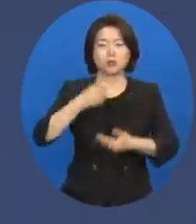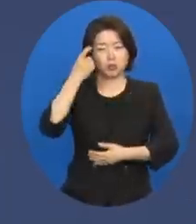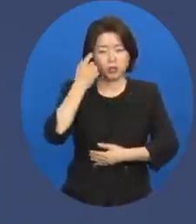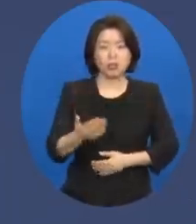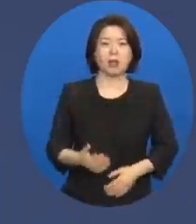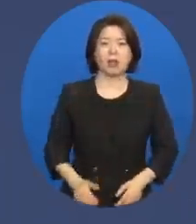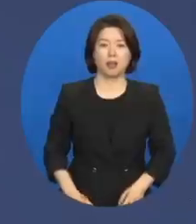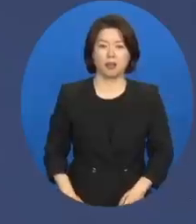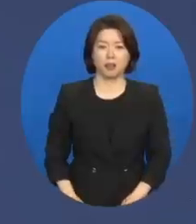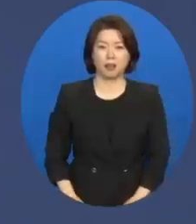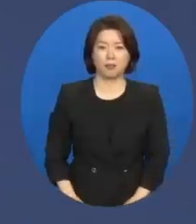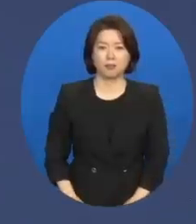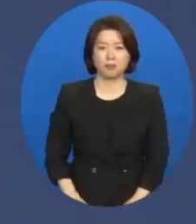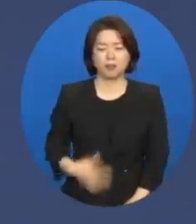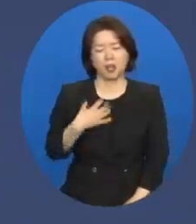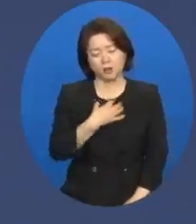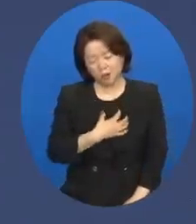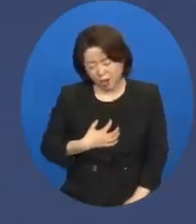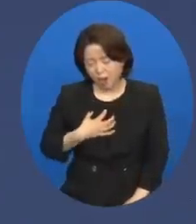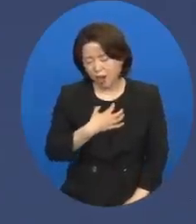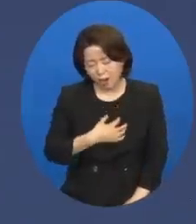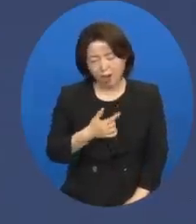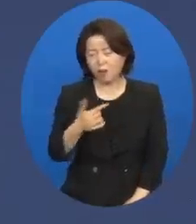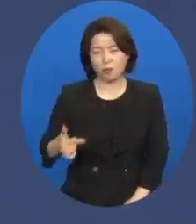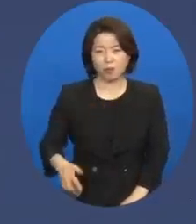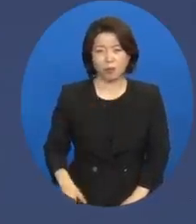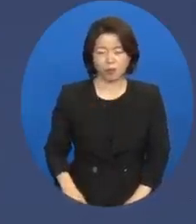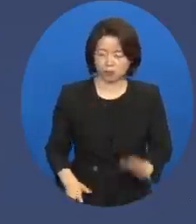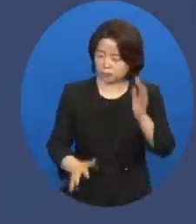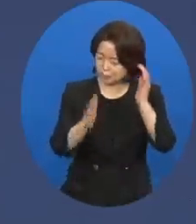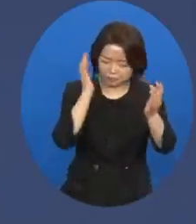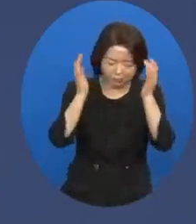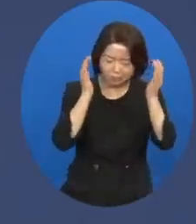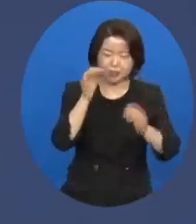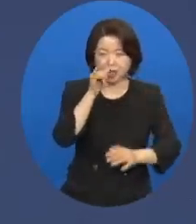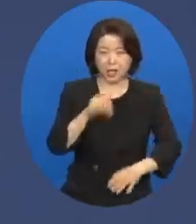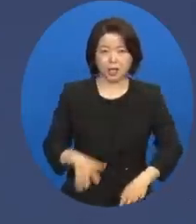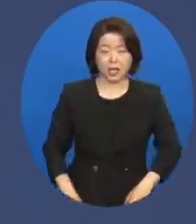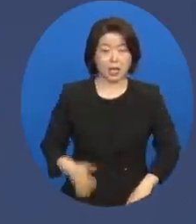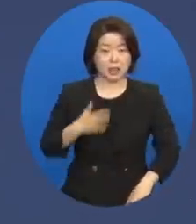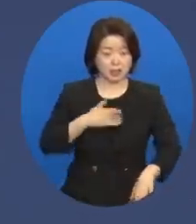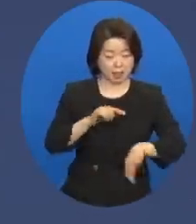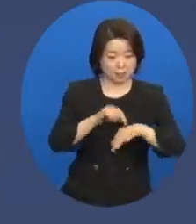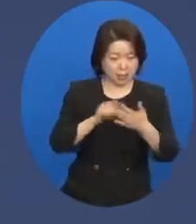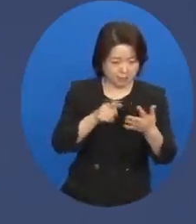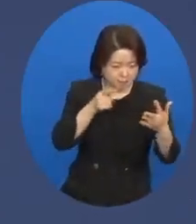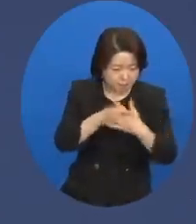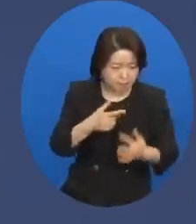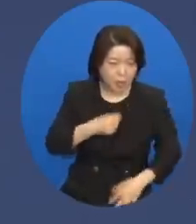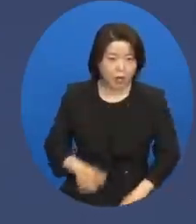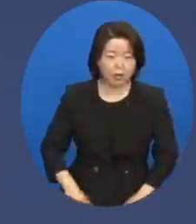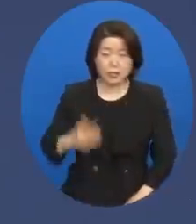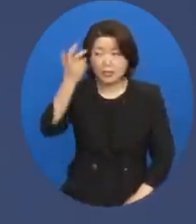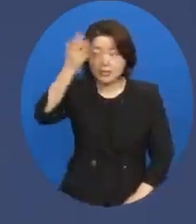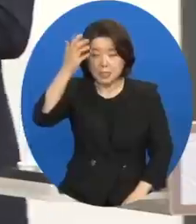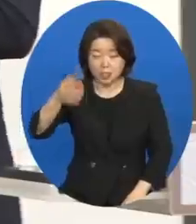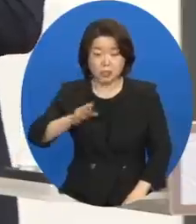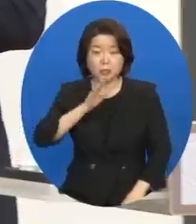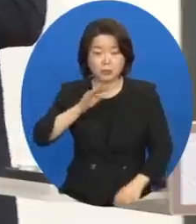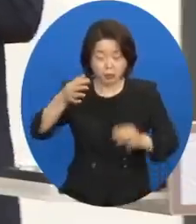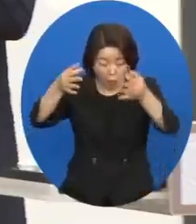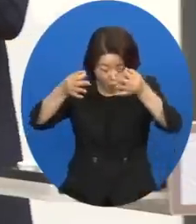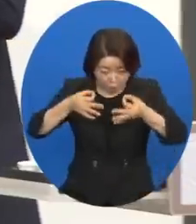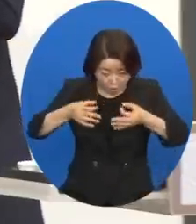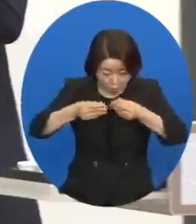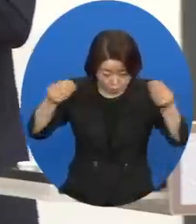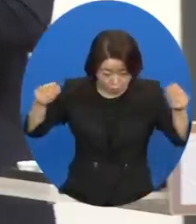건져내겠는가. 고통스러운 거예요. 그러니까 혼란스러운 거죠. 내 마음을 알려고 영적 실상 나는 누구인가? 내